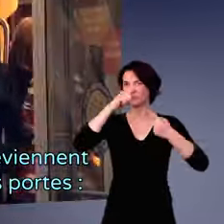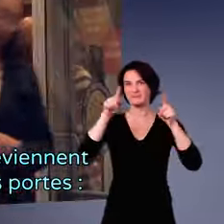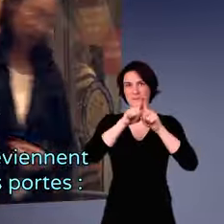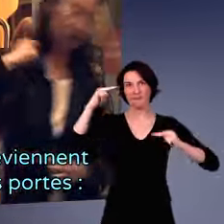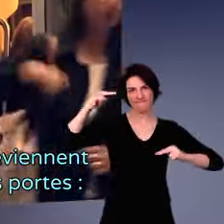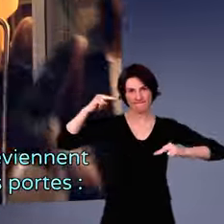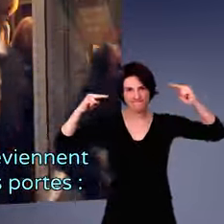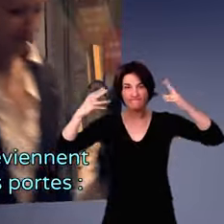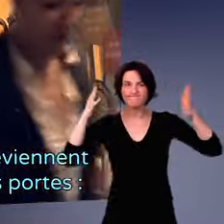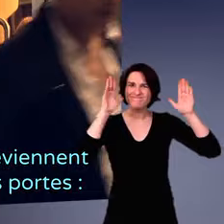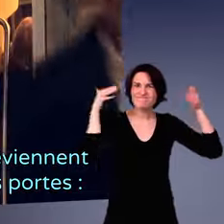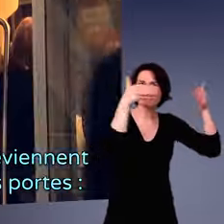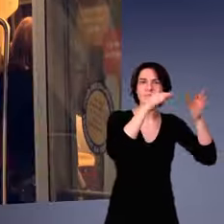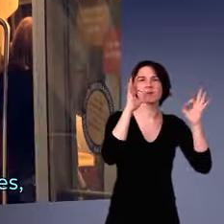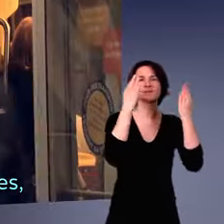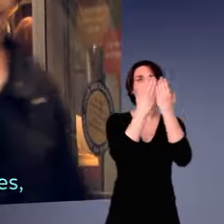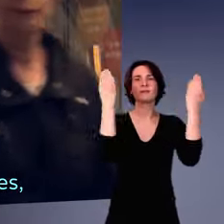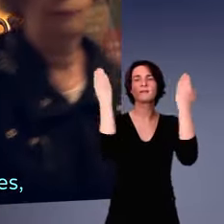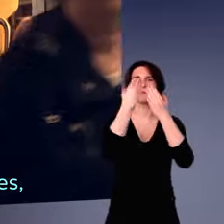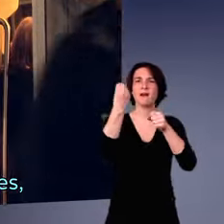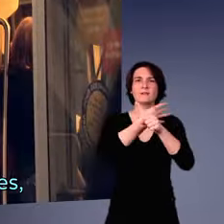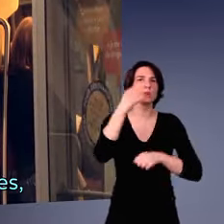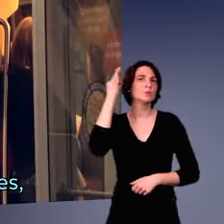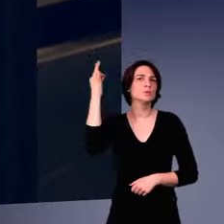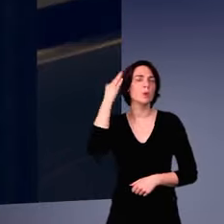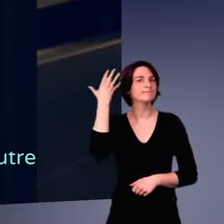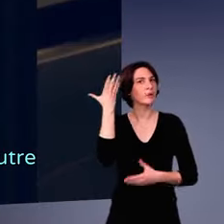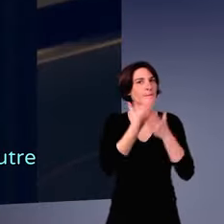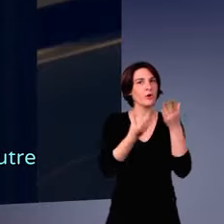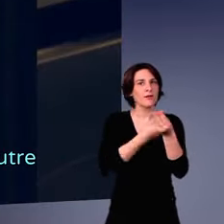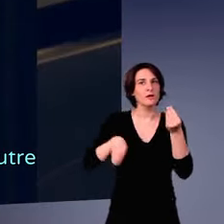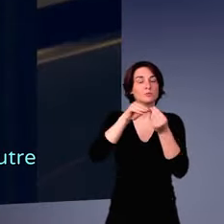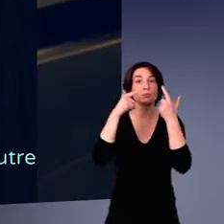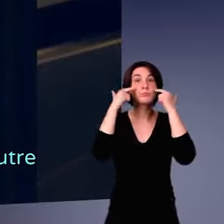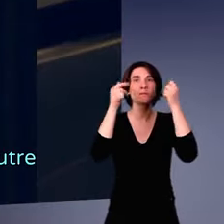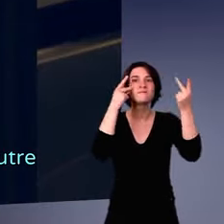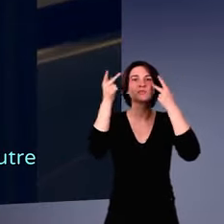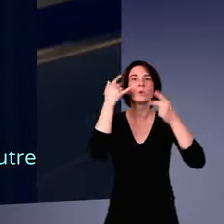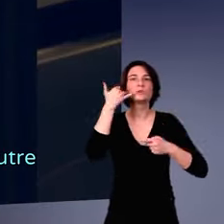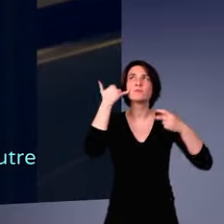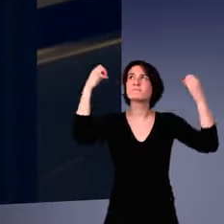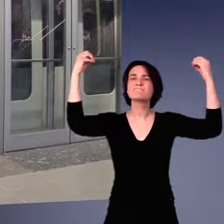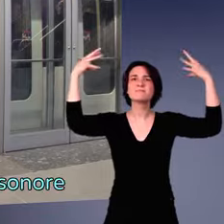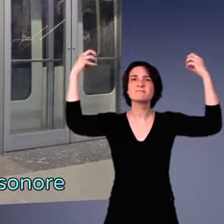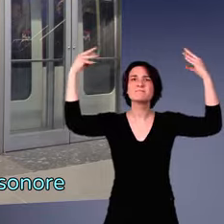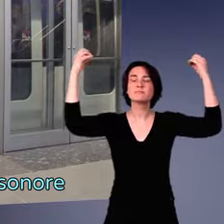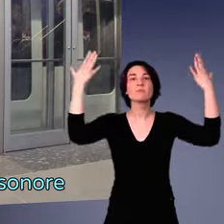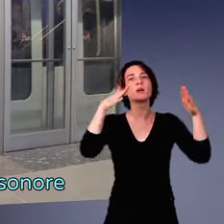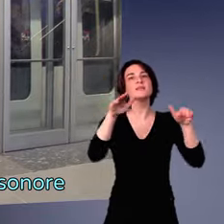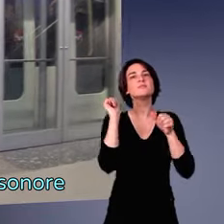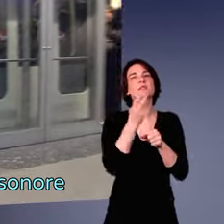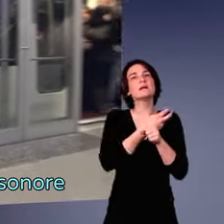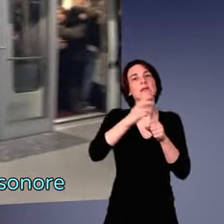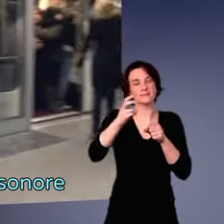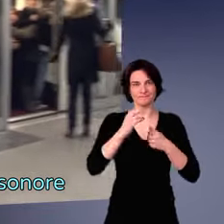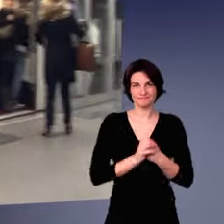de la fermeture imminente des portes des témoins visuels jaune positionné de part et d'autre de chaque porte et accompagné